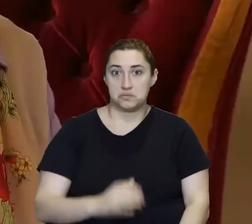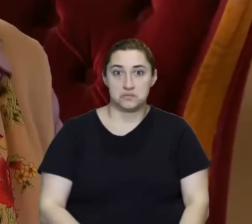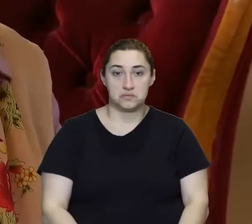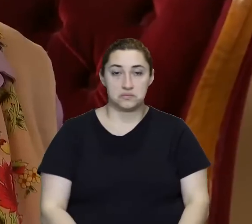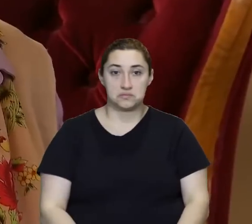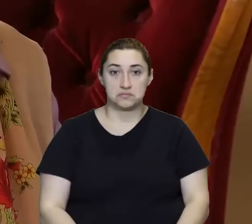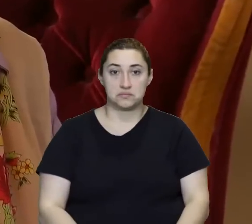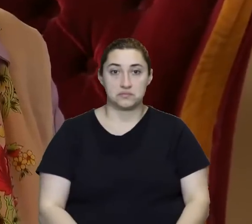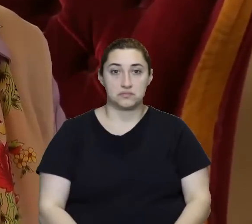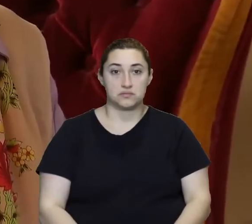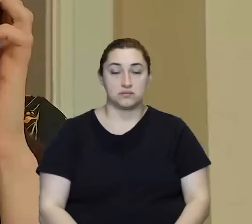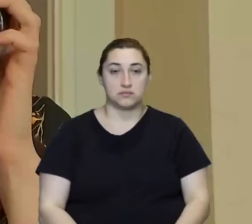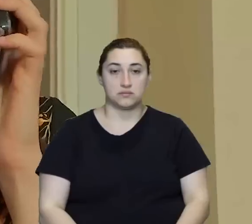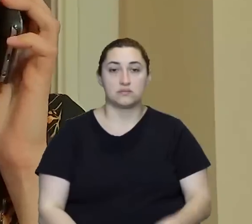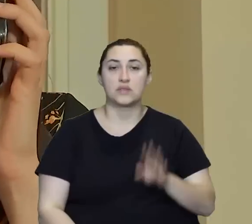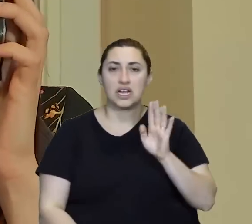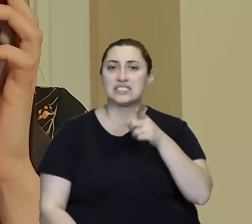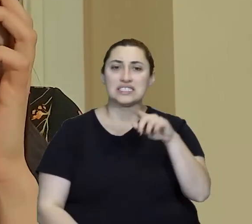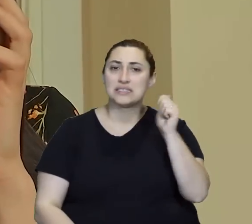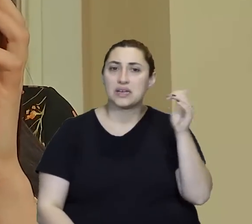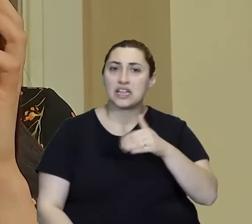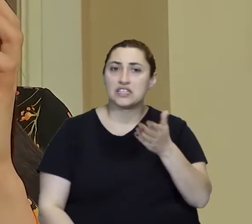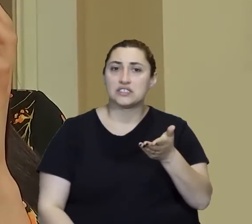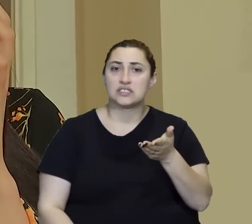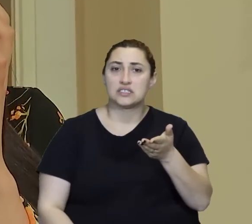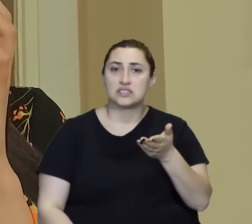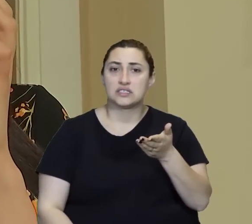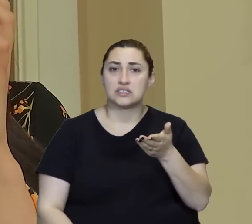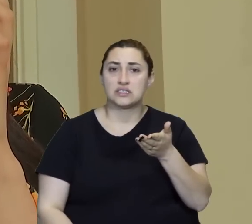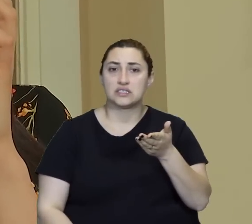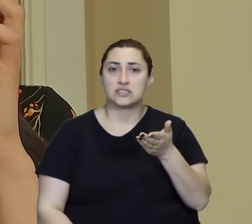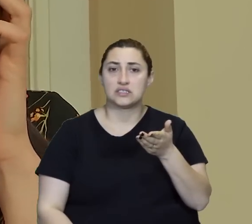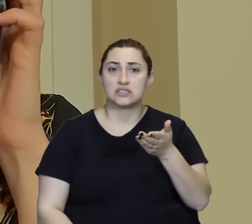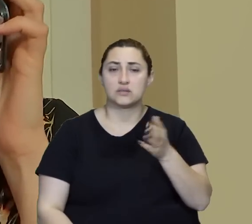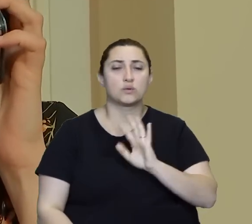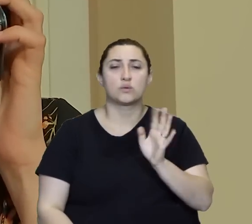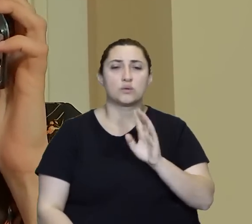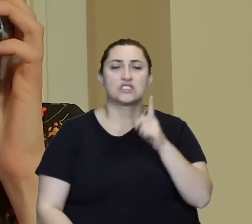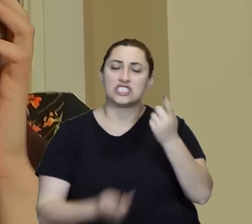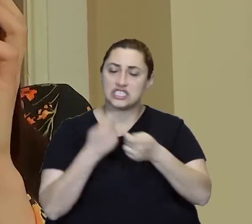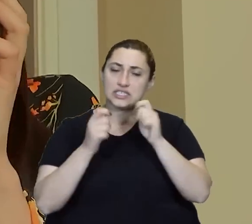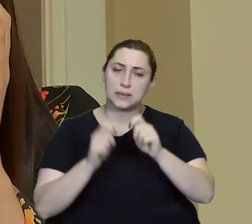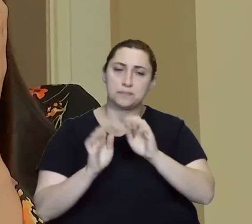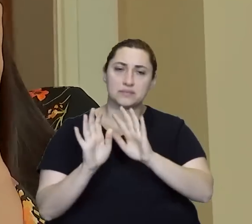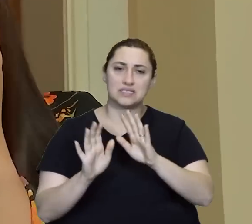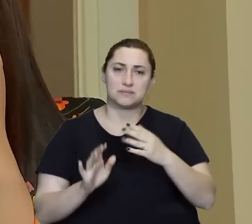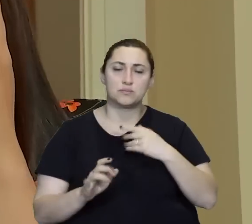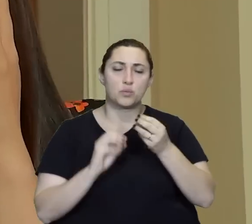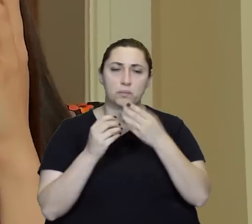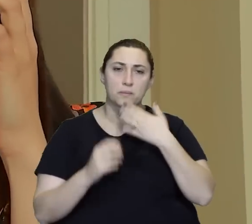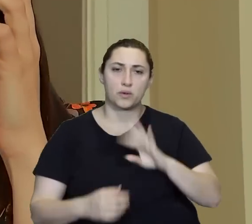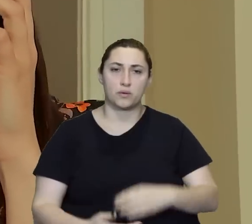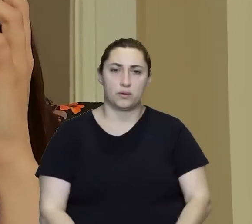tamam. Ha, siz ne zaman gelirsiniz? Yok yok, siz işinizi halledin. Bir sorun